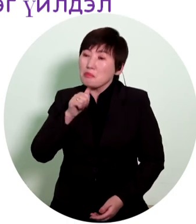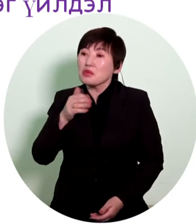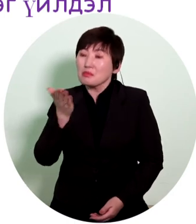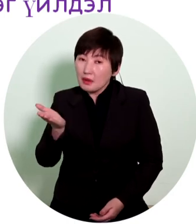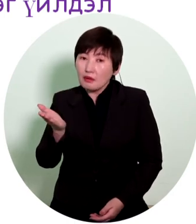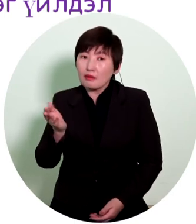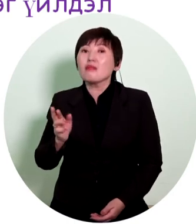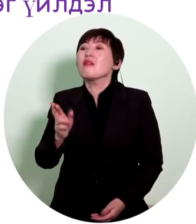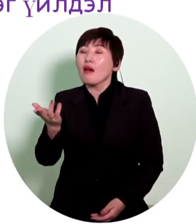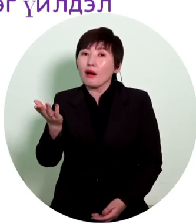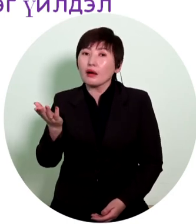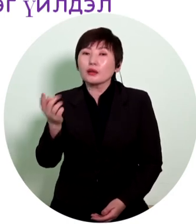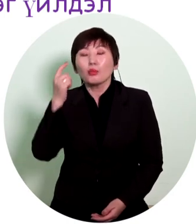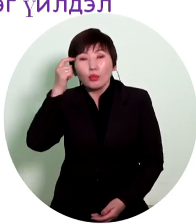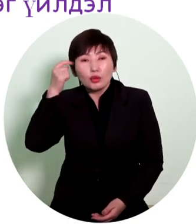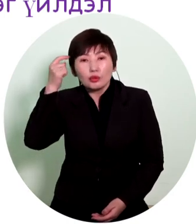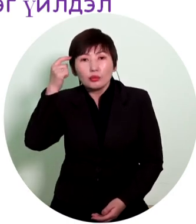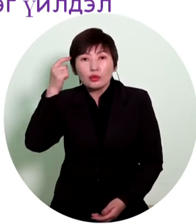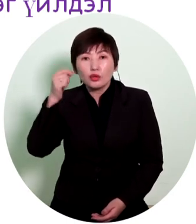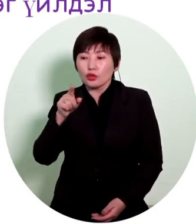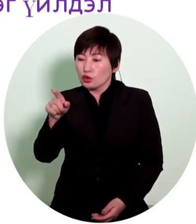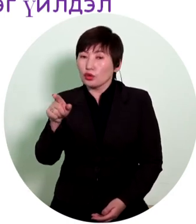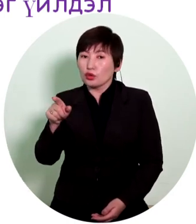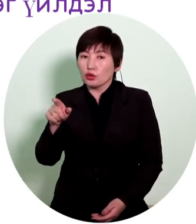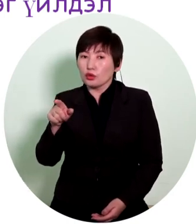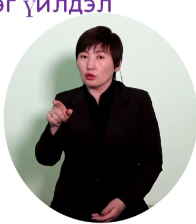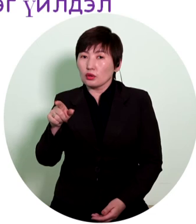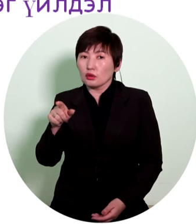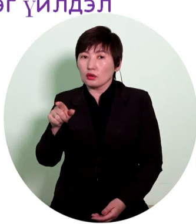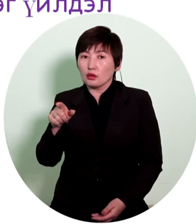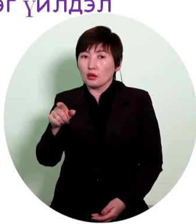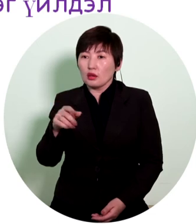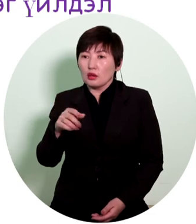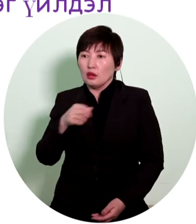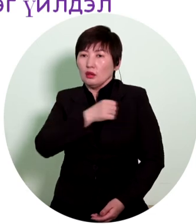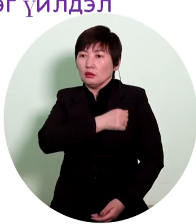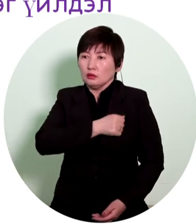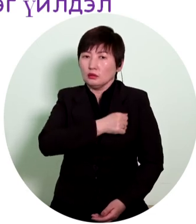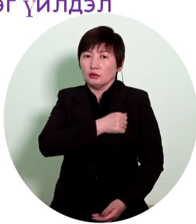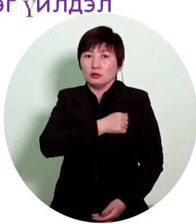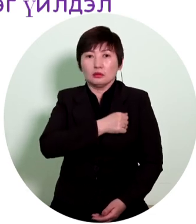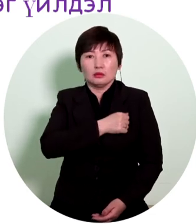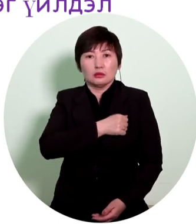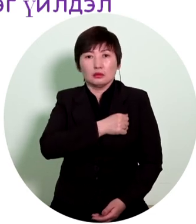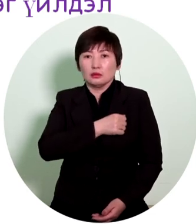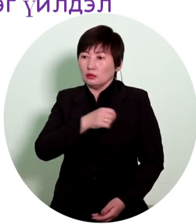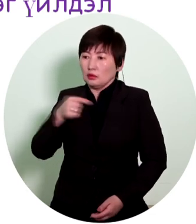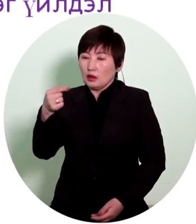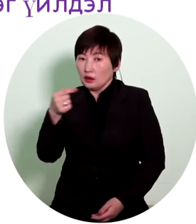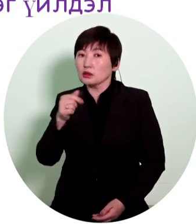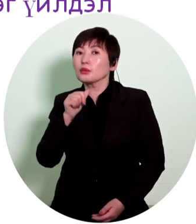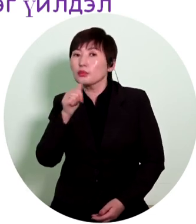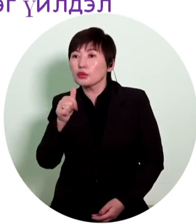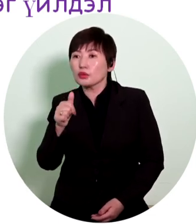зан үйл үзүүлээд байгаа юм бол таа гэж бодох юм бол чи яах нь түрүүнийх шиг сэтгэл хөдлөл чинь сөрөг